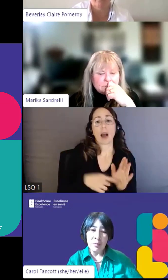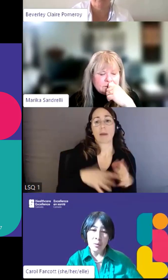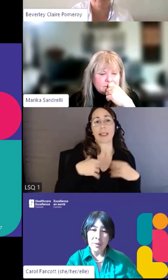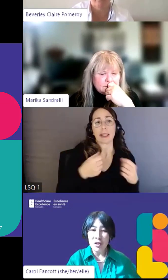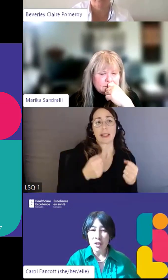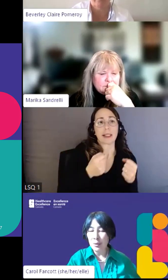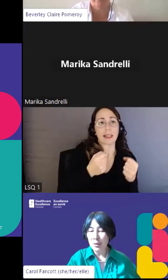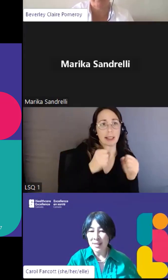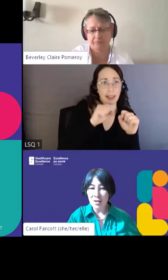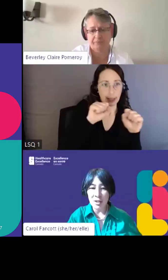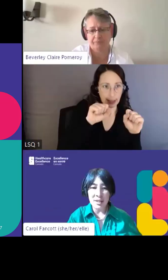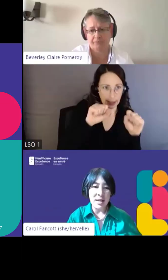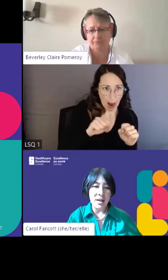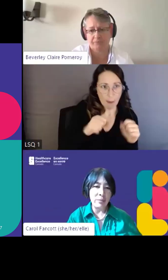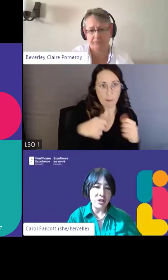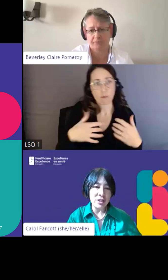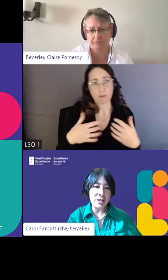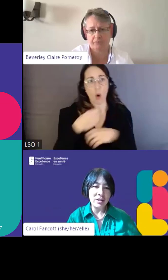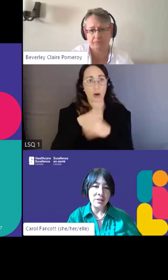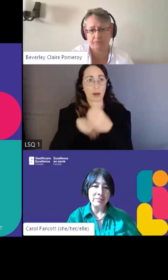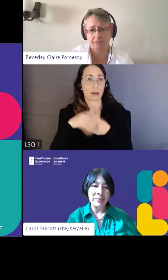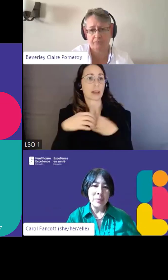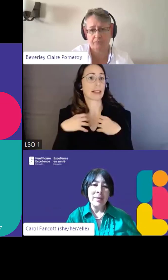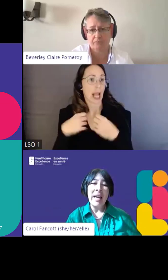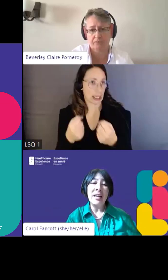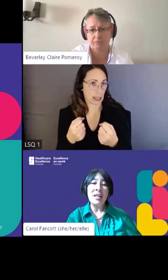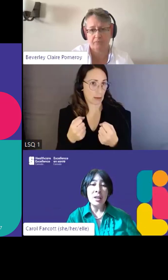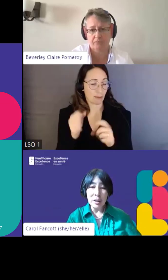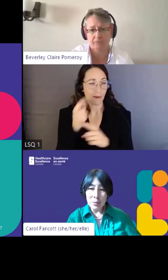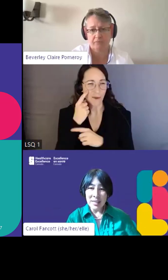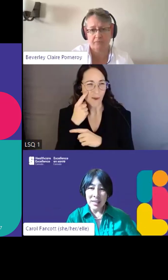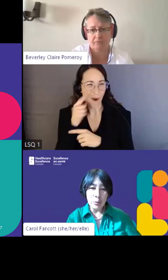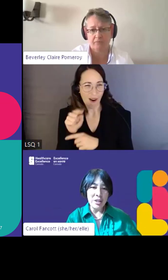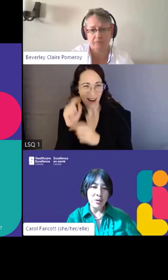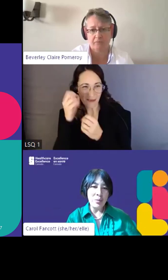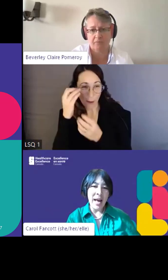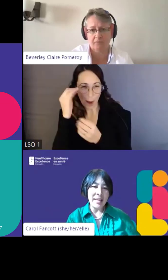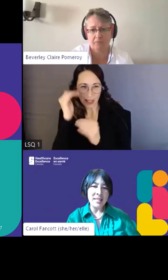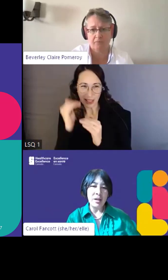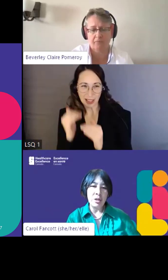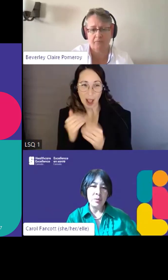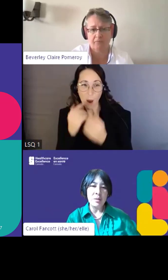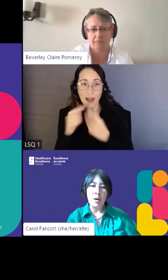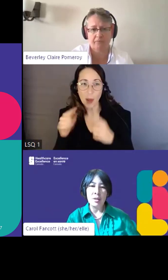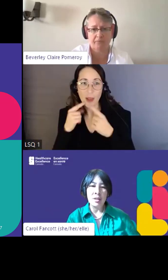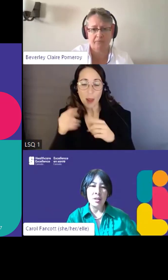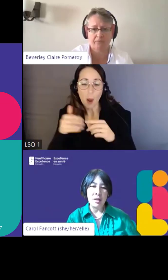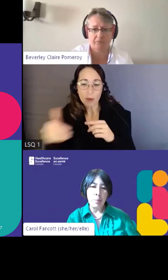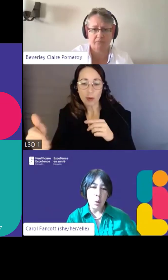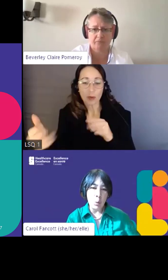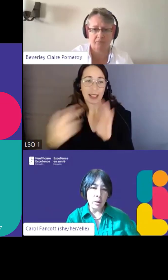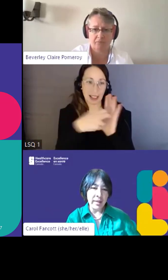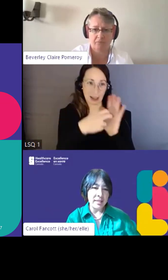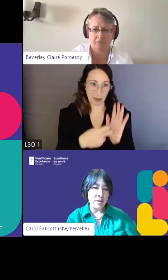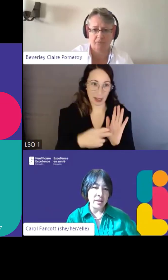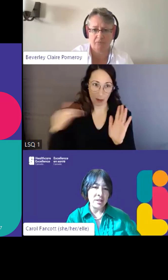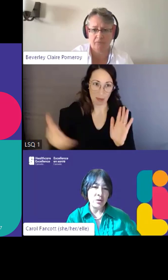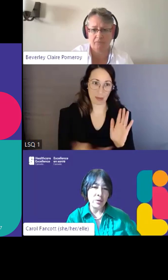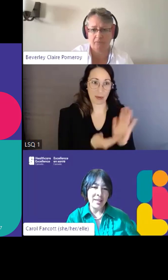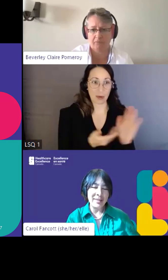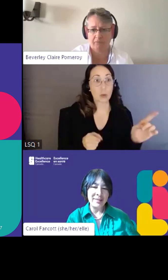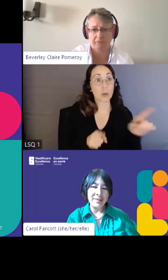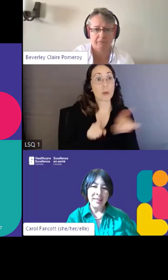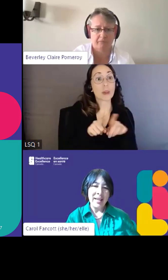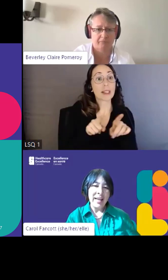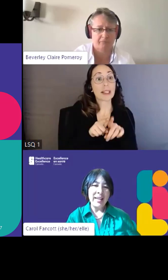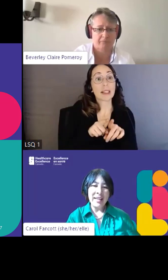informations par rapport à ces événements à venir. Inscrivez-vous. On vous demande aussi, en guise de conclusion, de bien vouloir répondre à un sondage qui va apparaître à l'écran. Et encore une fois, un